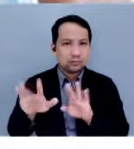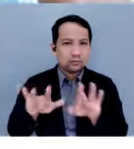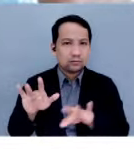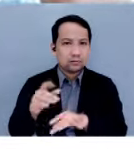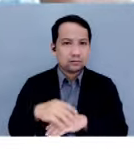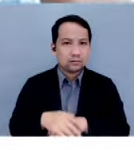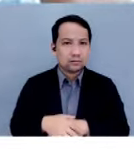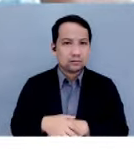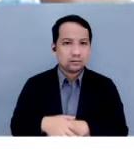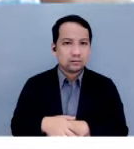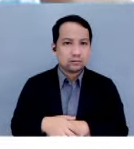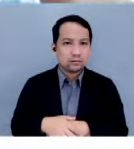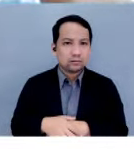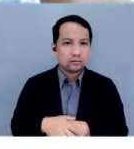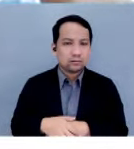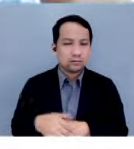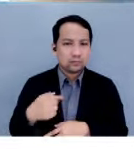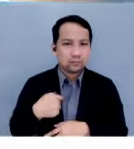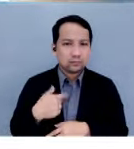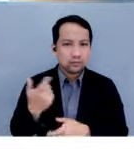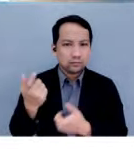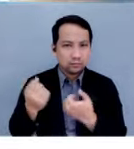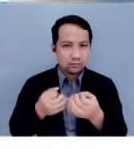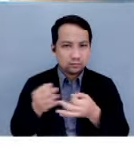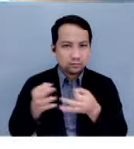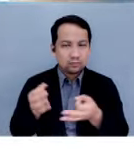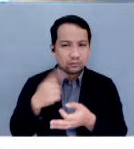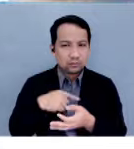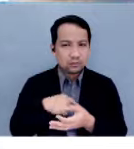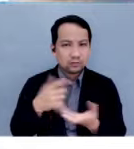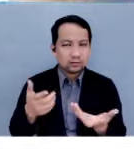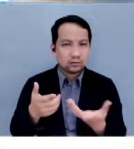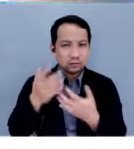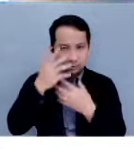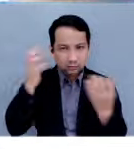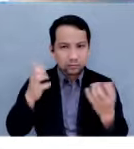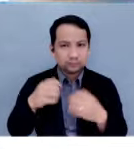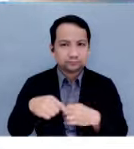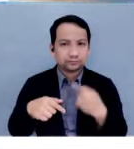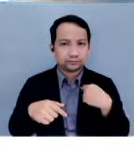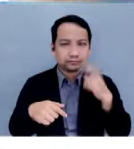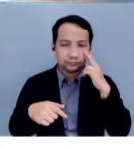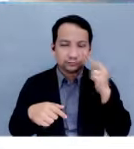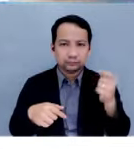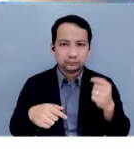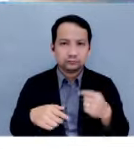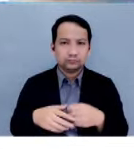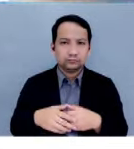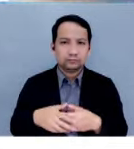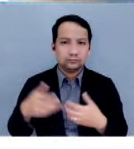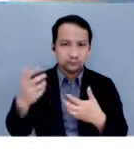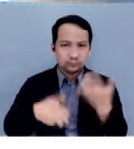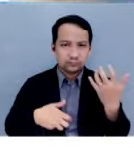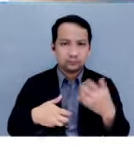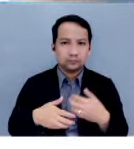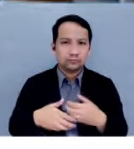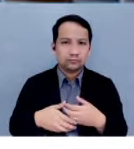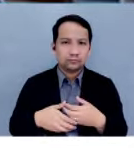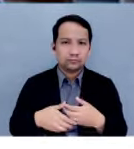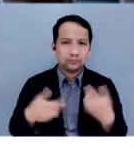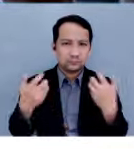ito, ha? Ako lang, I'm just trying to explain. Nang tuluyang mapikod si Senador Tulfo Hindi na naman tumutugma. Ang daming hindi